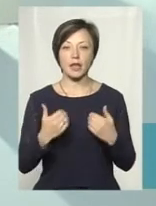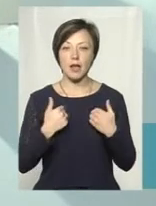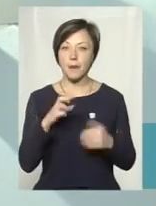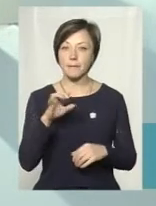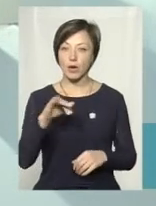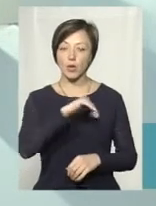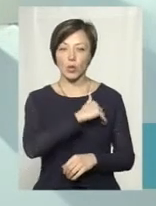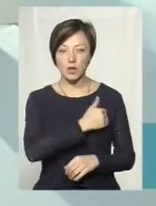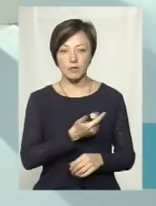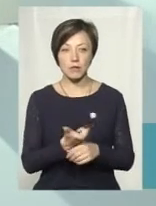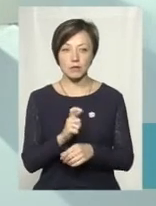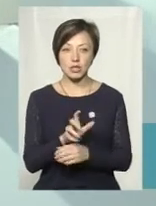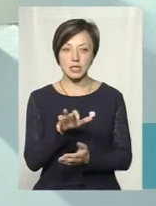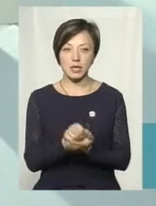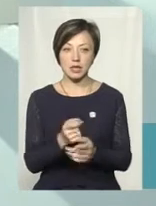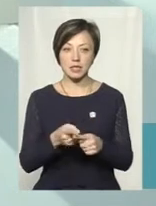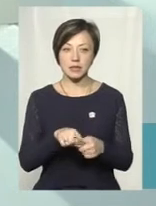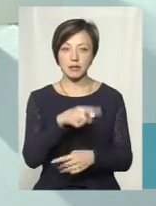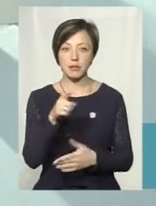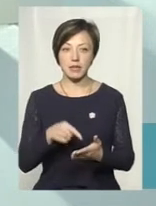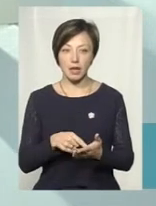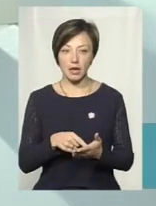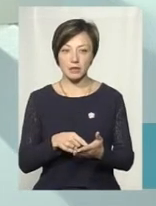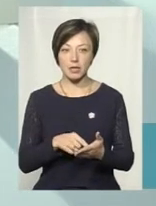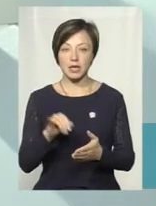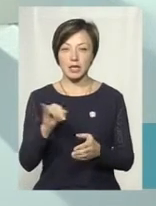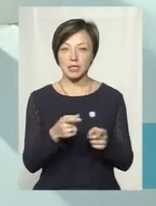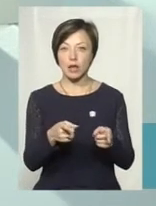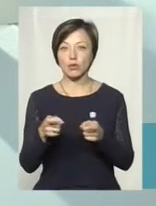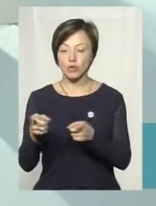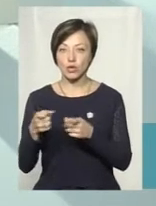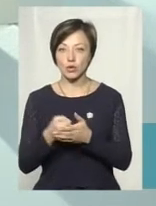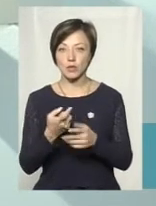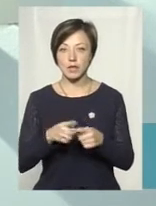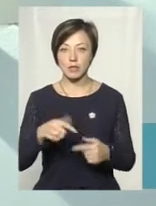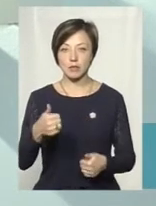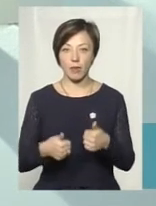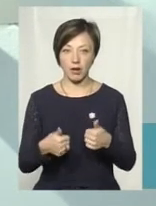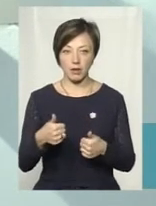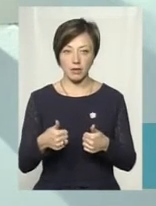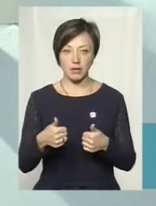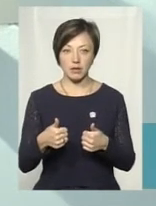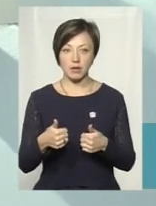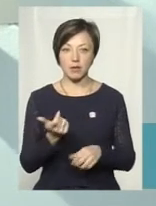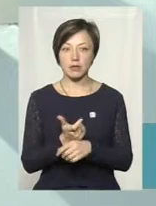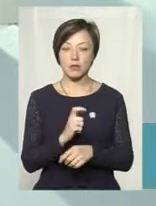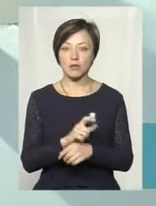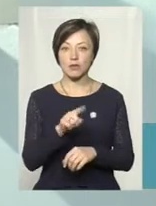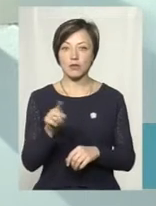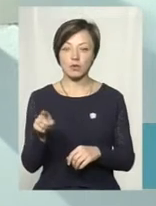хотів більше зайнятися цим питанням і залучити їх до цих змагань. Здебільшого